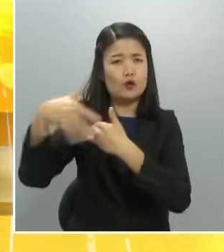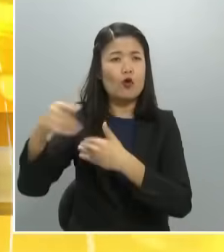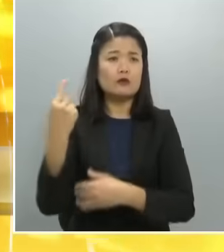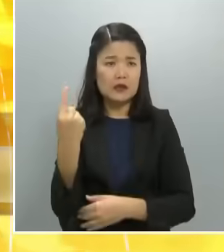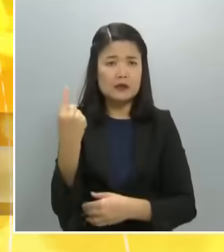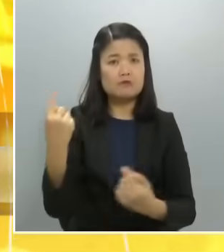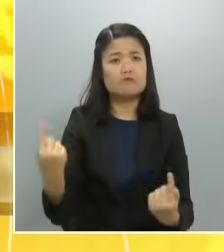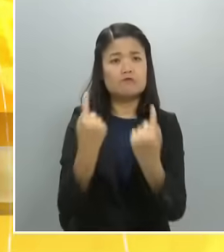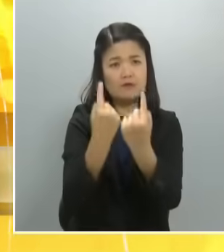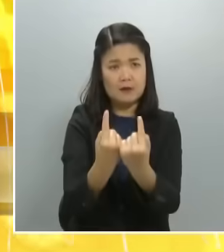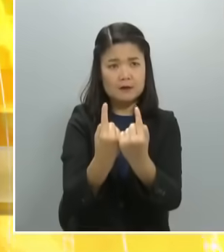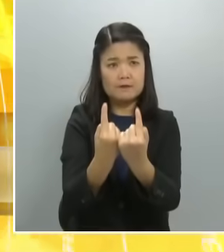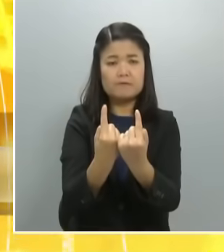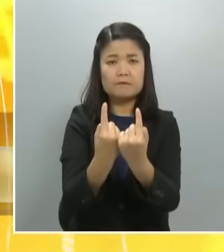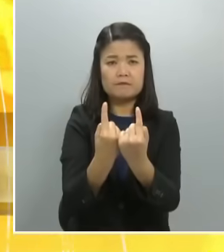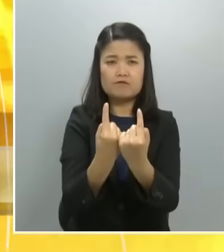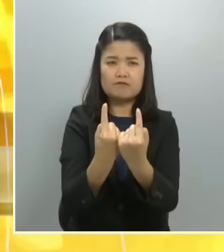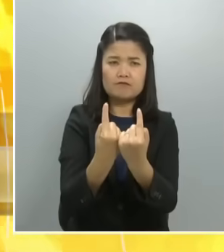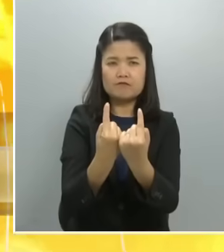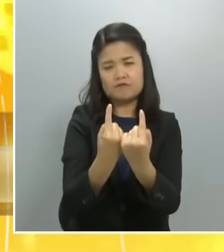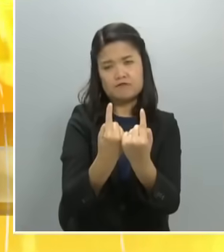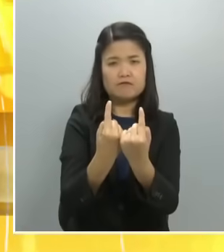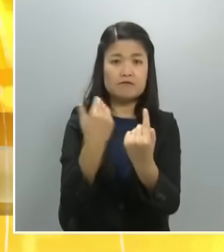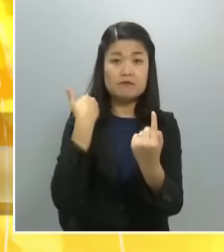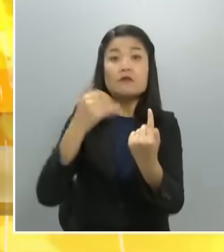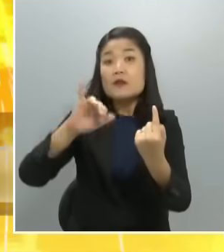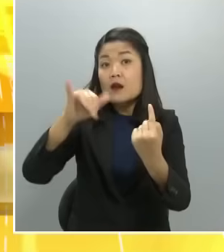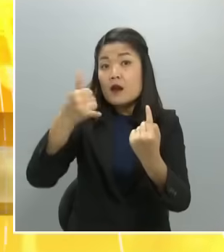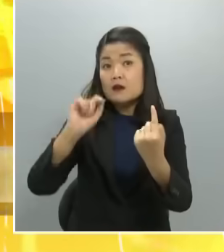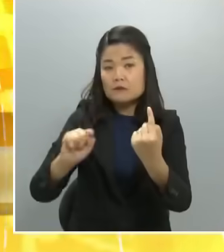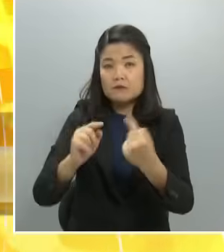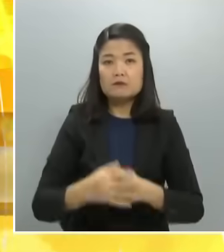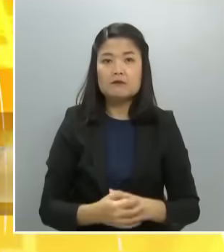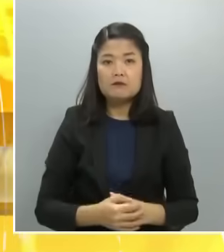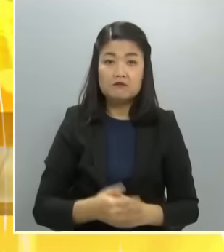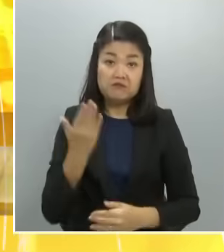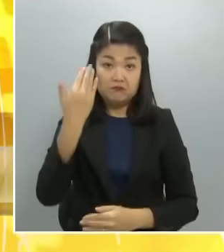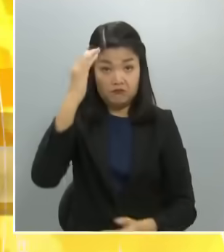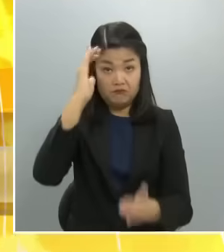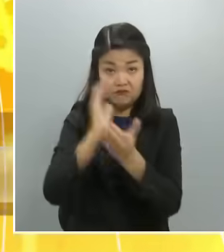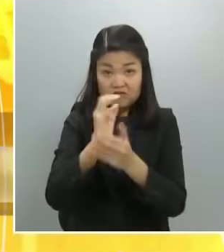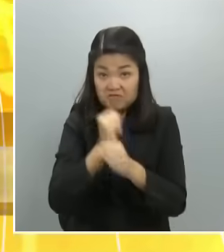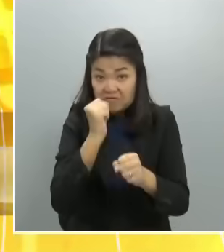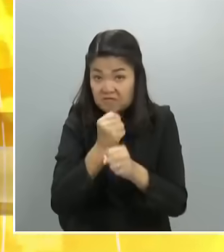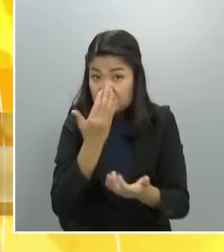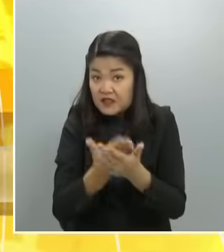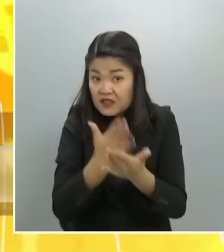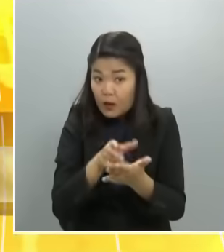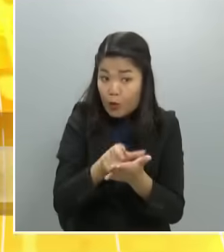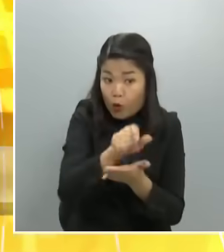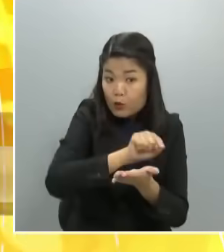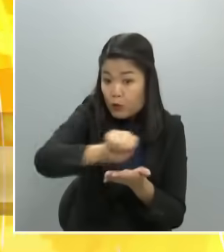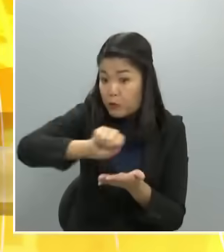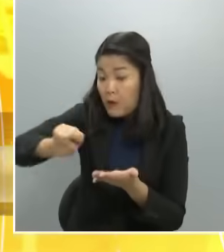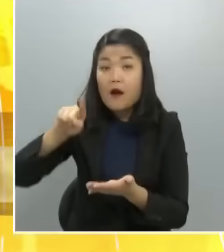องไหมหนึ่งใน2คนเนี่ย อาจจะเป็นไปได้เพราะว่าตามเส้นทางที่ตำรวจเคยทำออกมาก่อนหน้านี้นะคะคนที่เป็นคนควบคุมดูแลโดยเฉพาะกับบัญชี